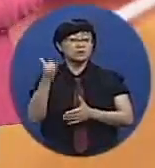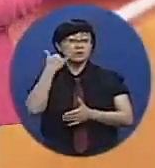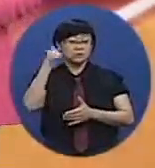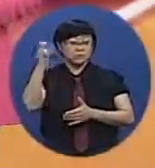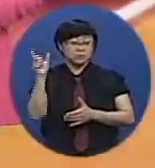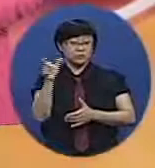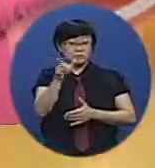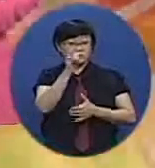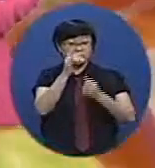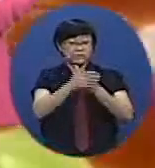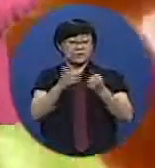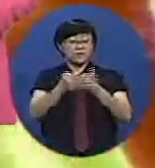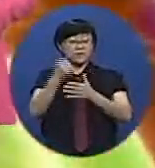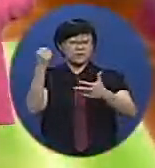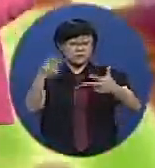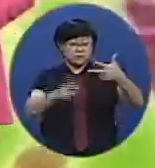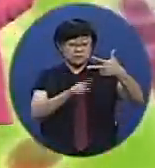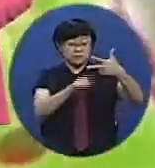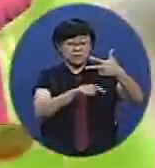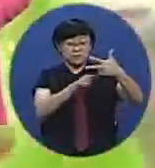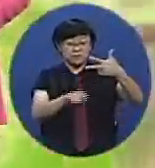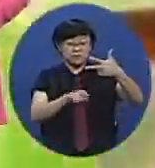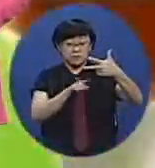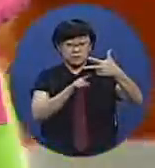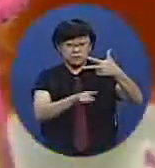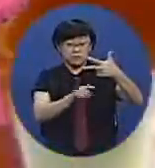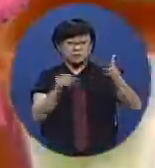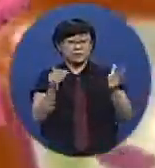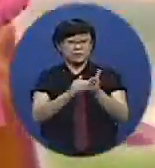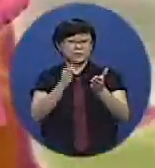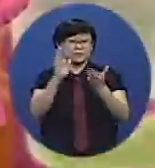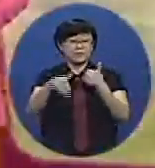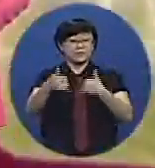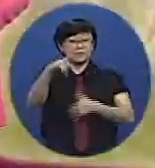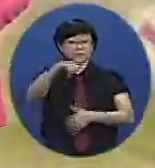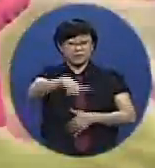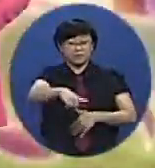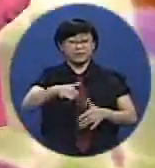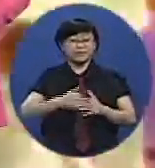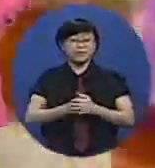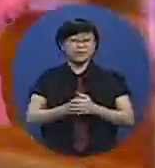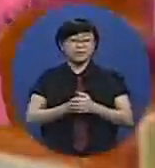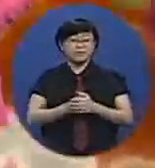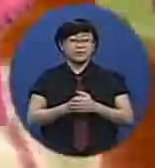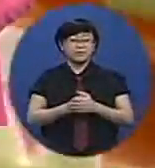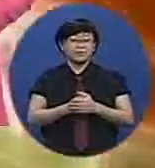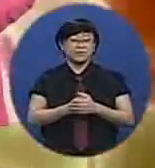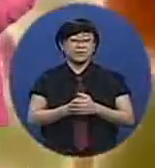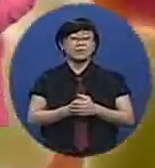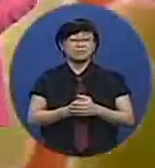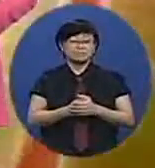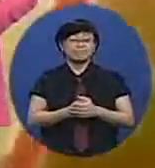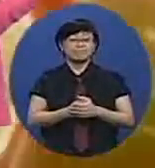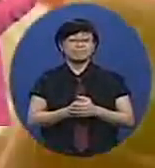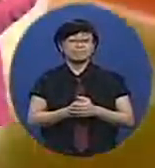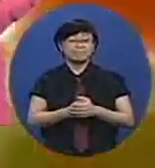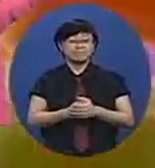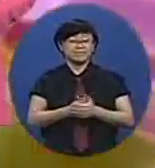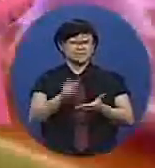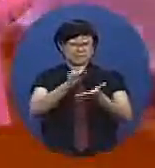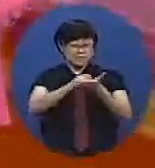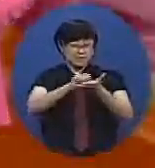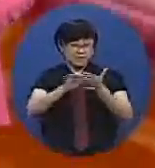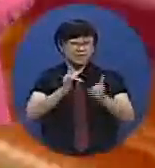놓으시고 다시 7번 밑에 별표 누르시고 아유. 수화기 내려놓으시면 바로 우리